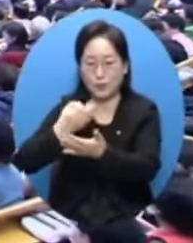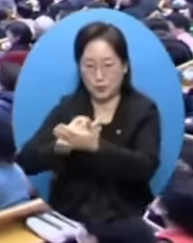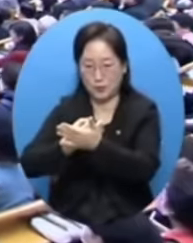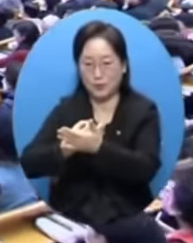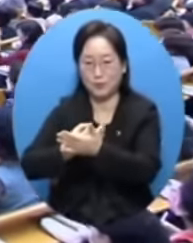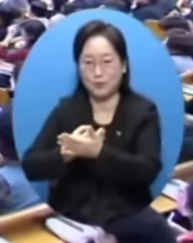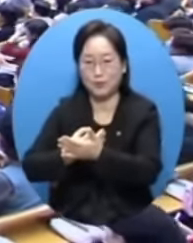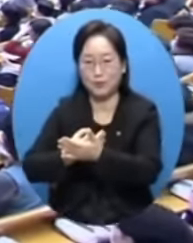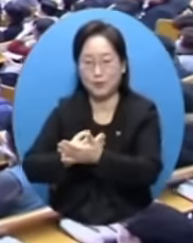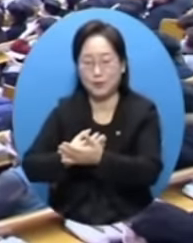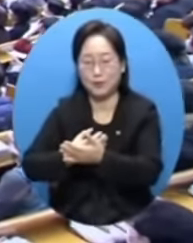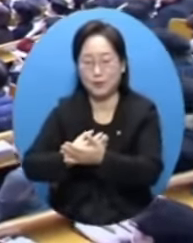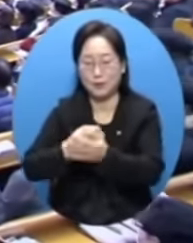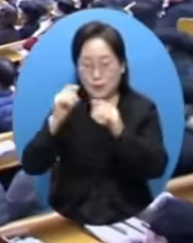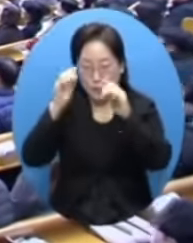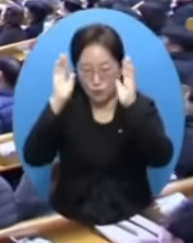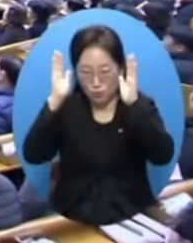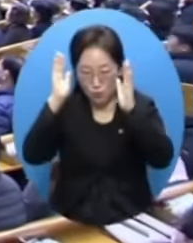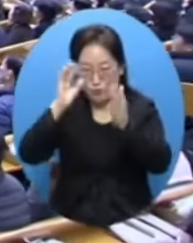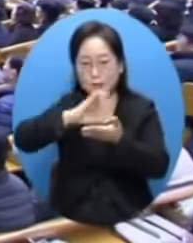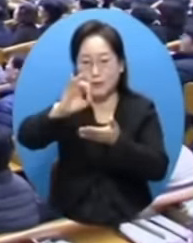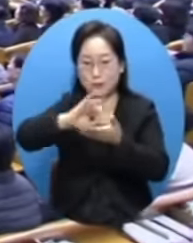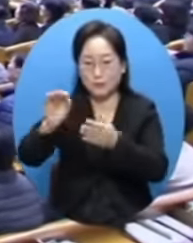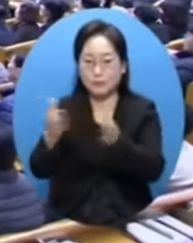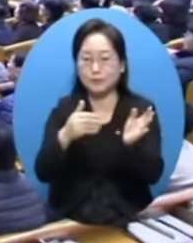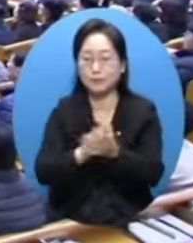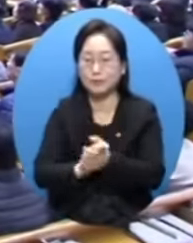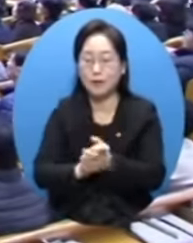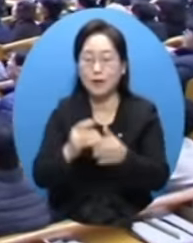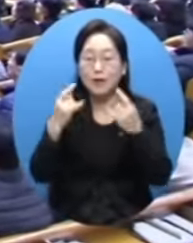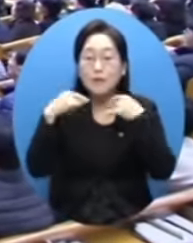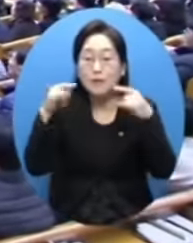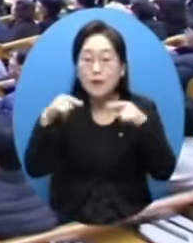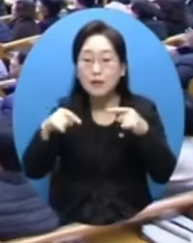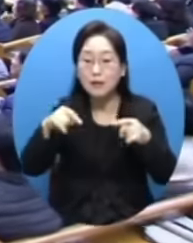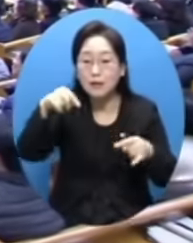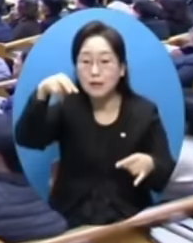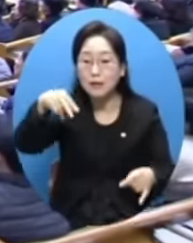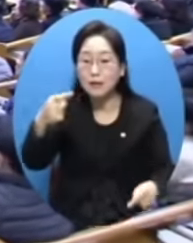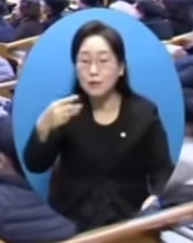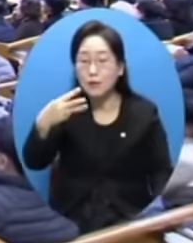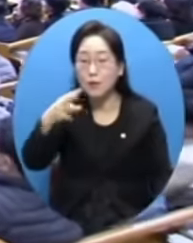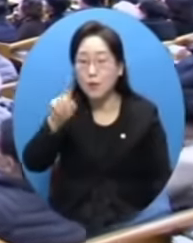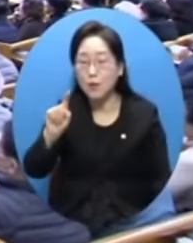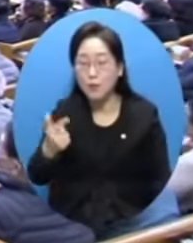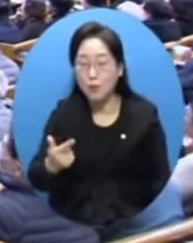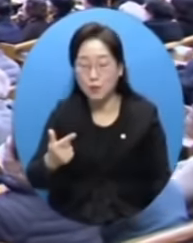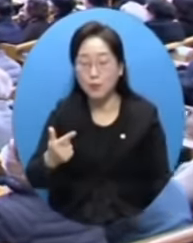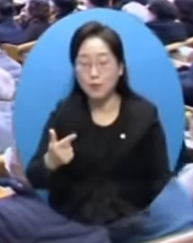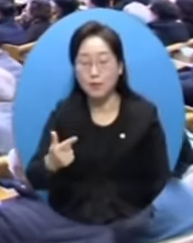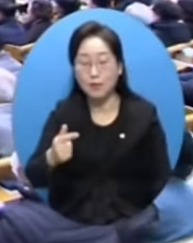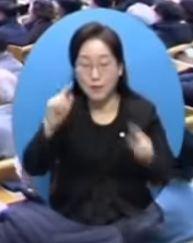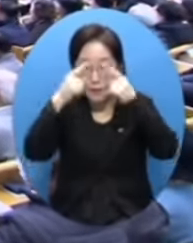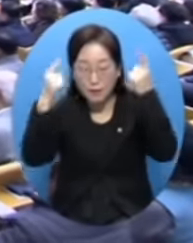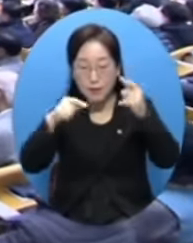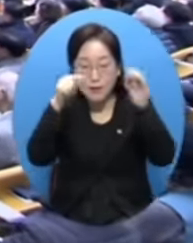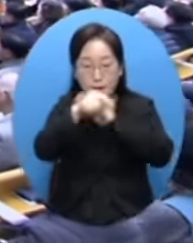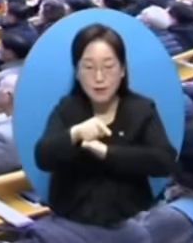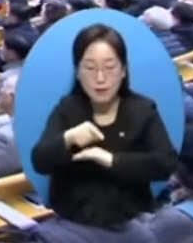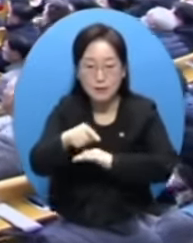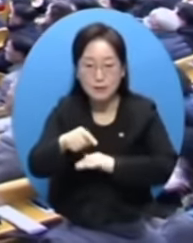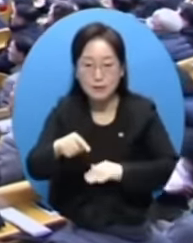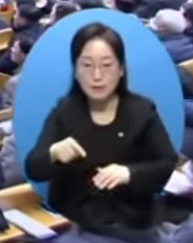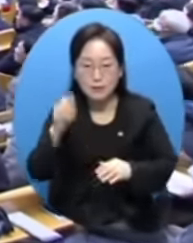했습니다 그러다가 빠리 솔버는 대학에 강좌를 들어갔습니다 프랑스 파리를 갔는데 거기서